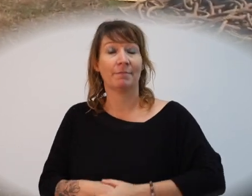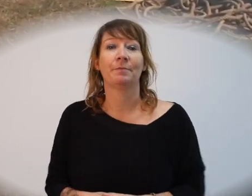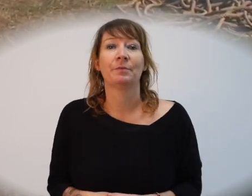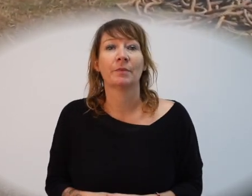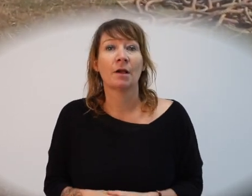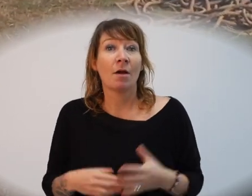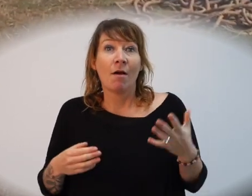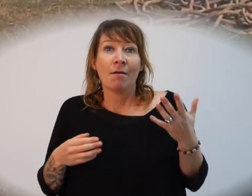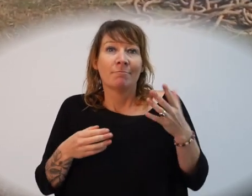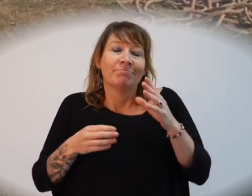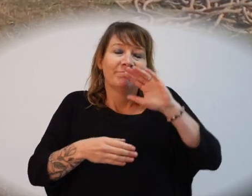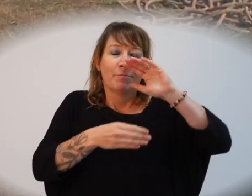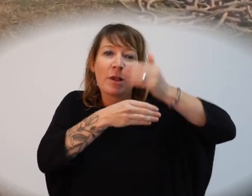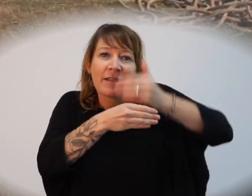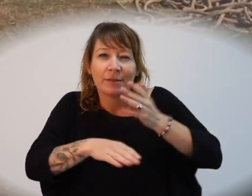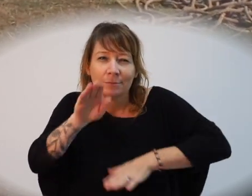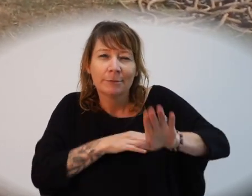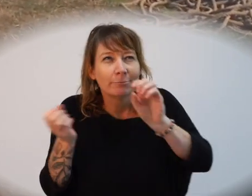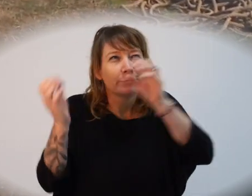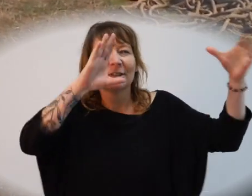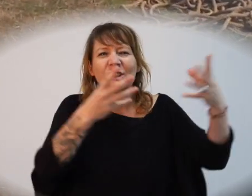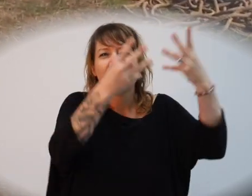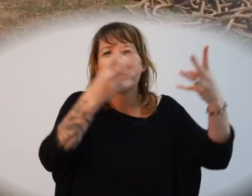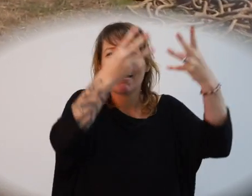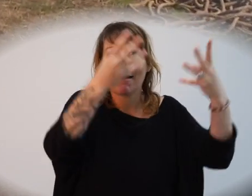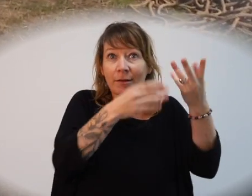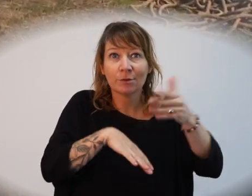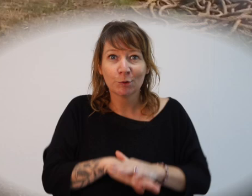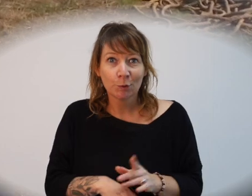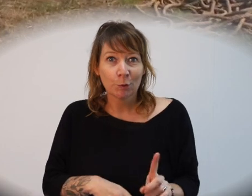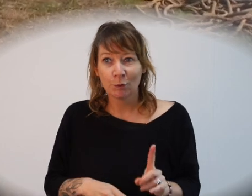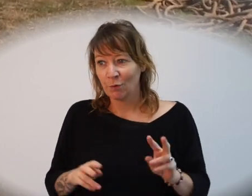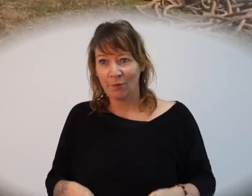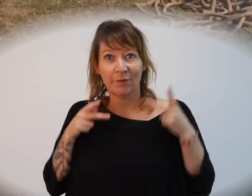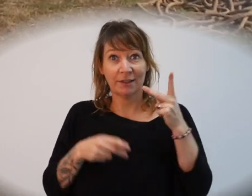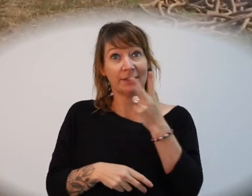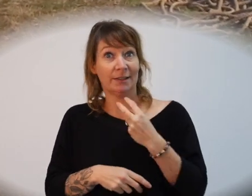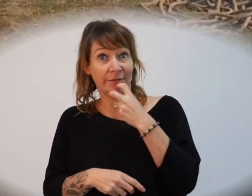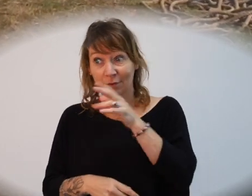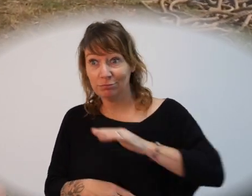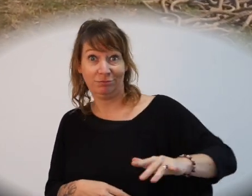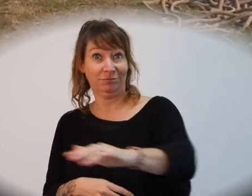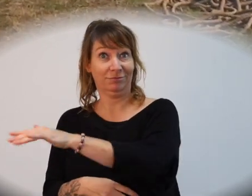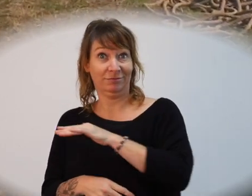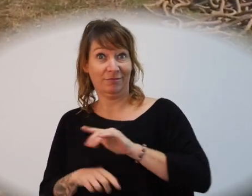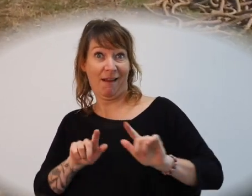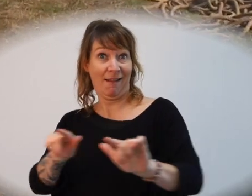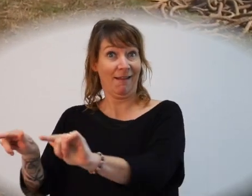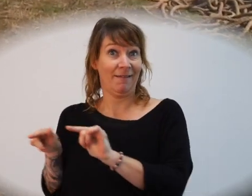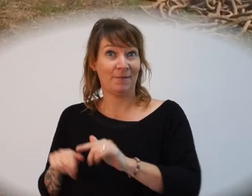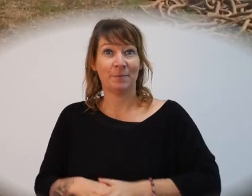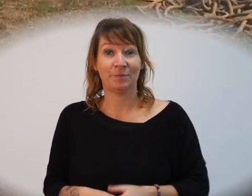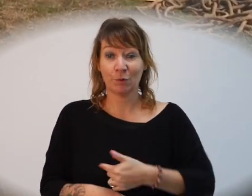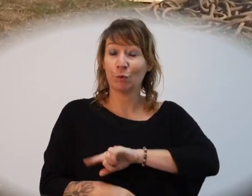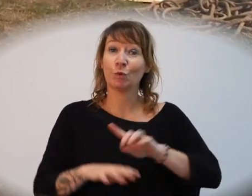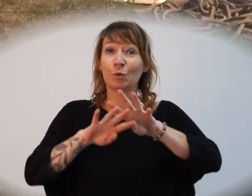large. Le Moyen-Âge, c'est pas que la guerre. Généralement, les gens pensent que c'est surtout des batailles. Et à côté de ça, il y a toute une vie civile qui vit. Et donc, ce week-end, on va